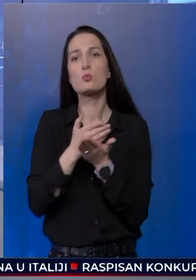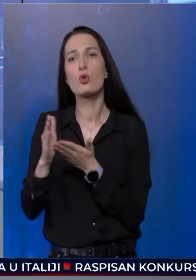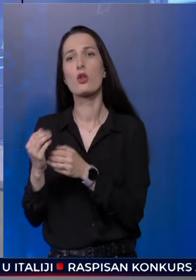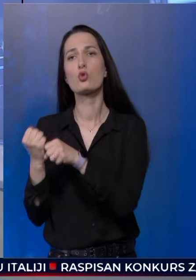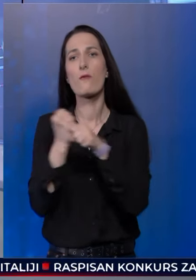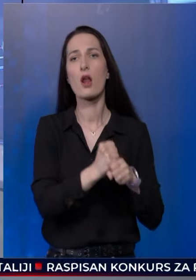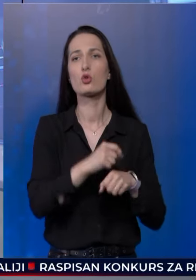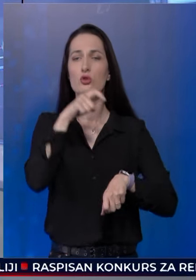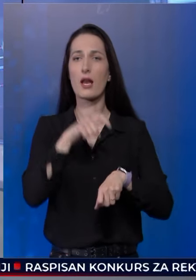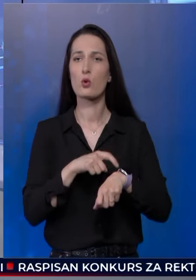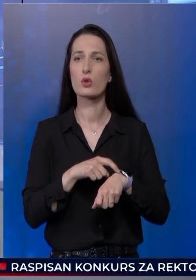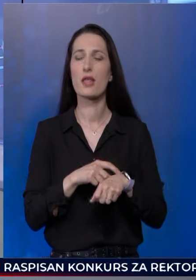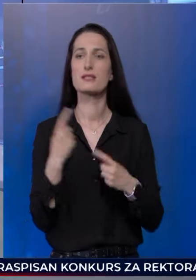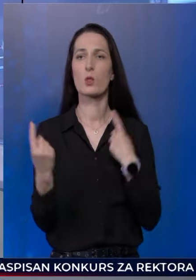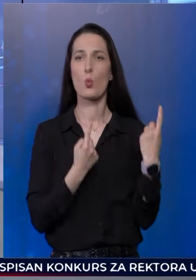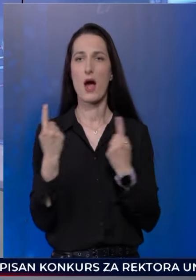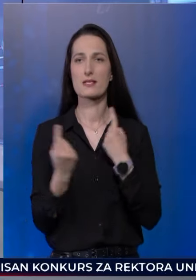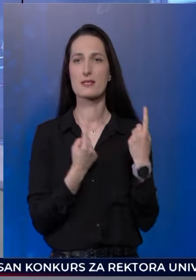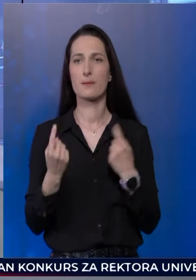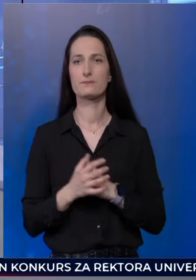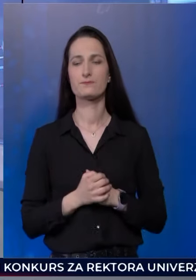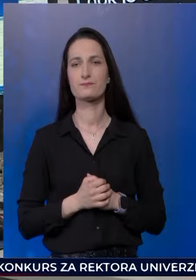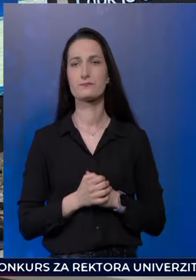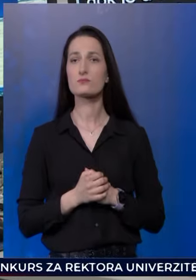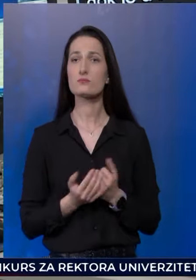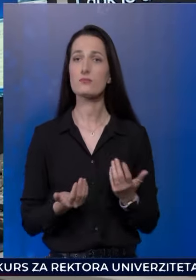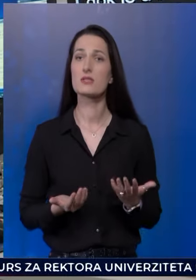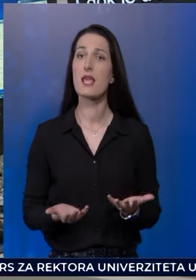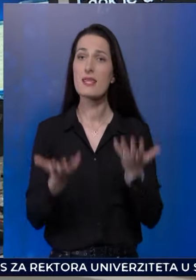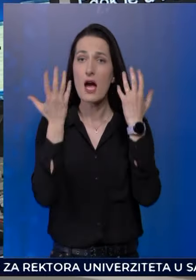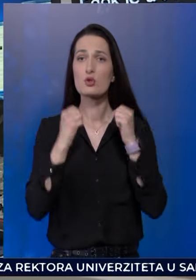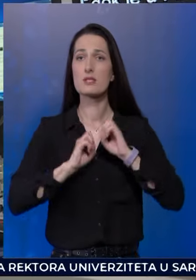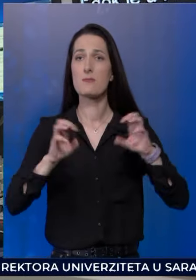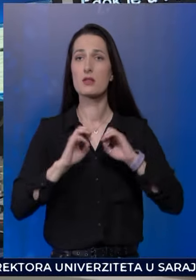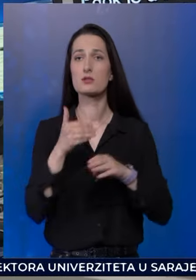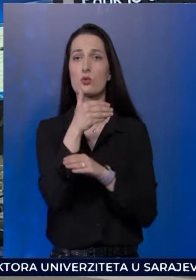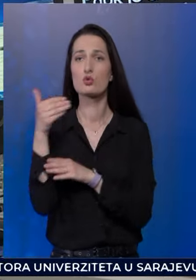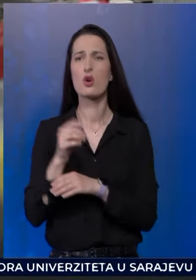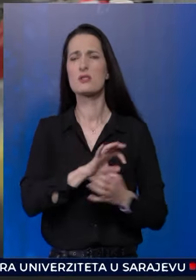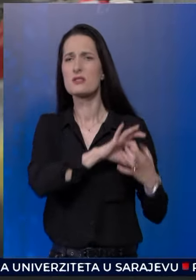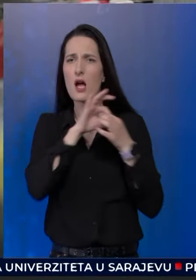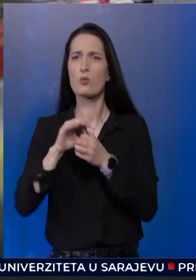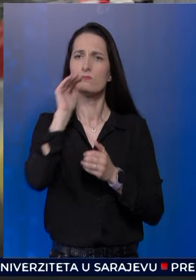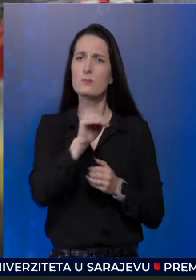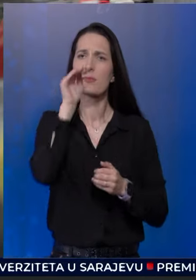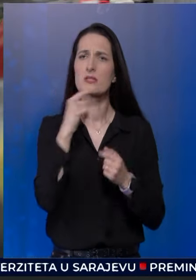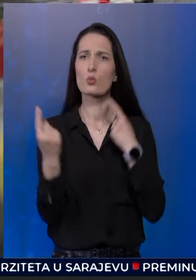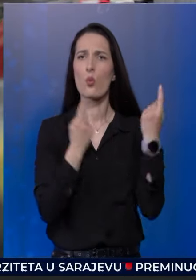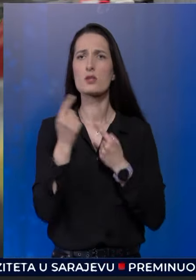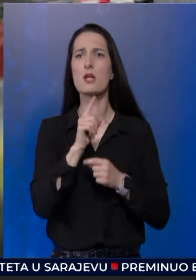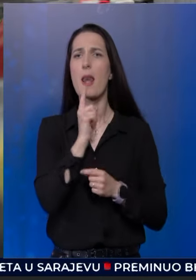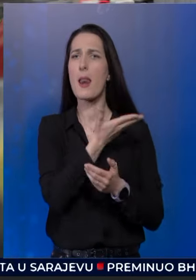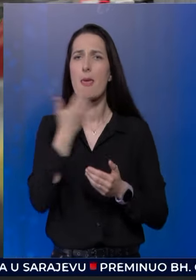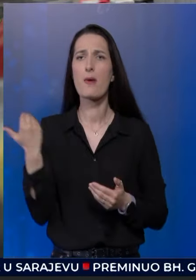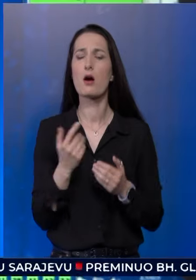dijelom dovela do trenutne situacije. Iako se iz medijske industrije konstantno apeluje da situacija u kojoj nema